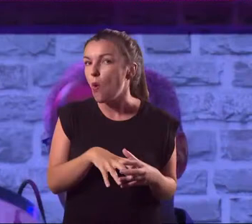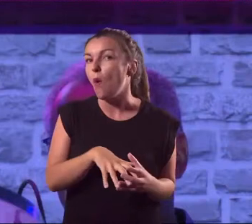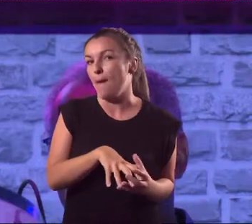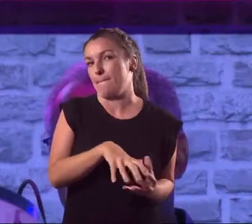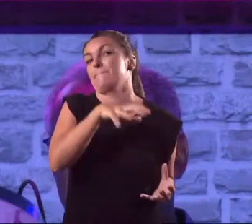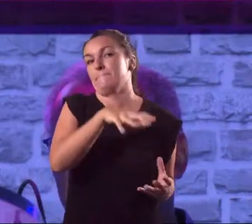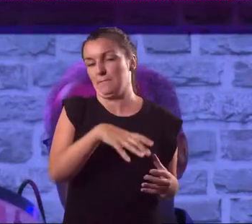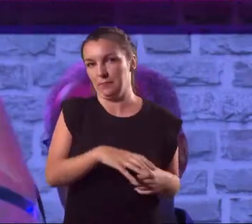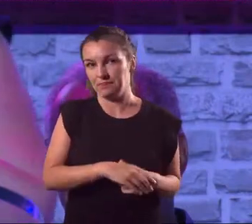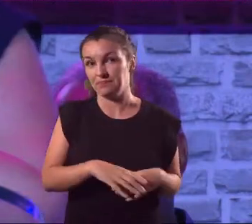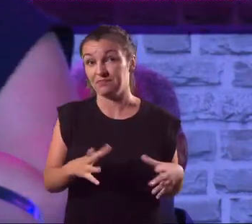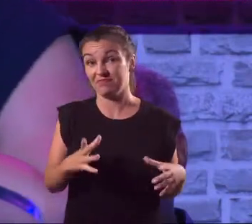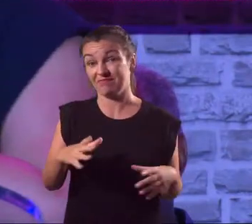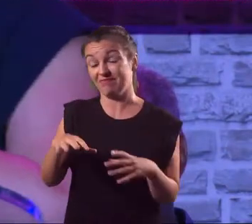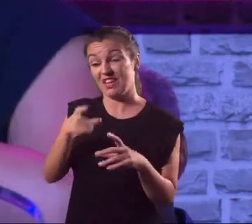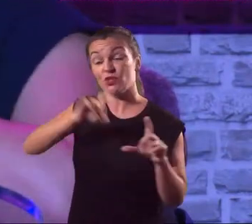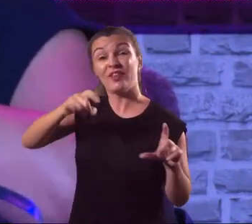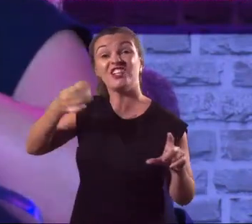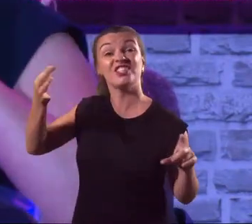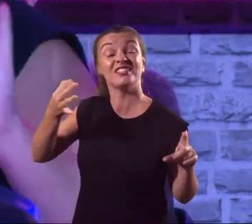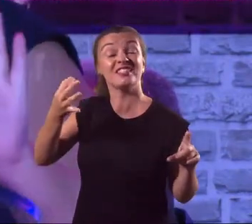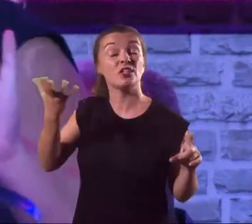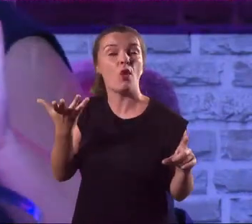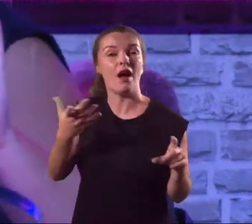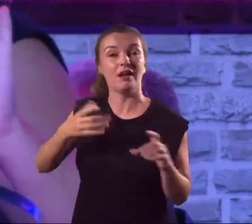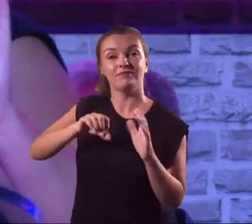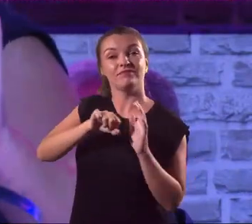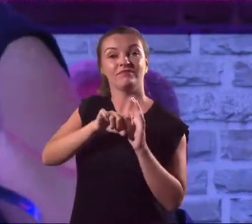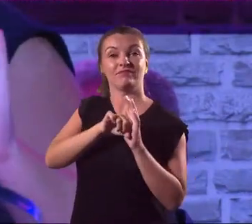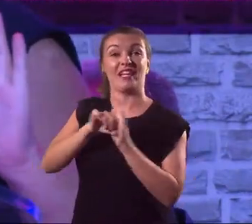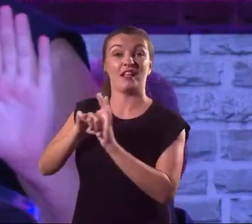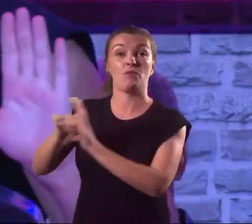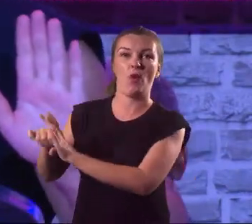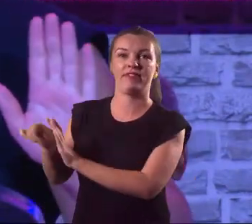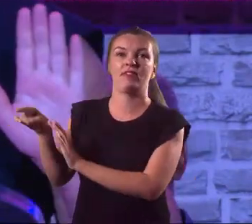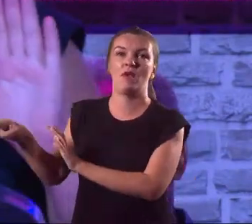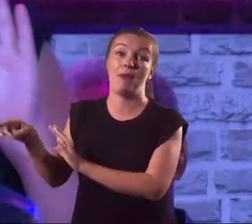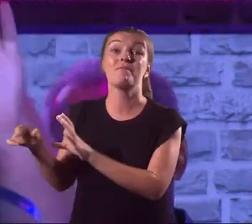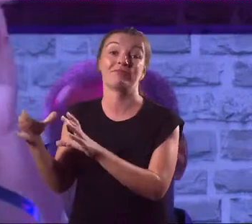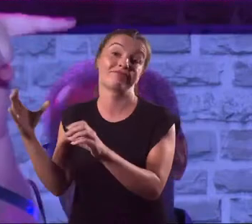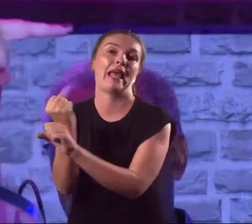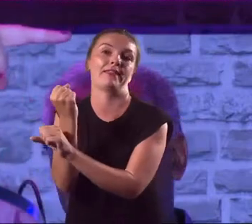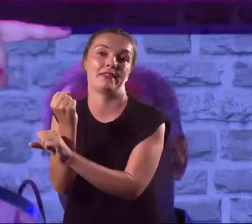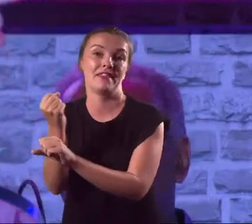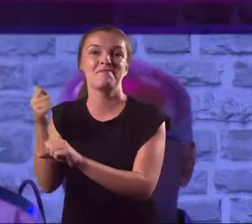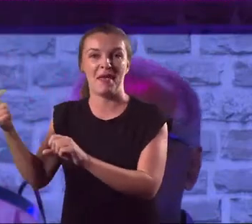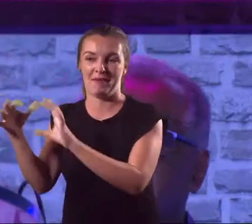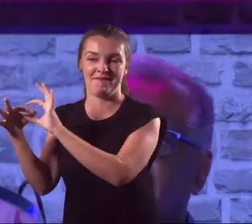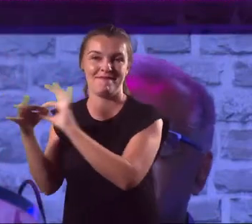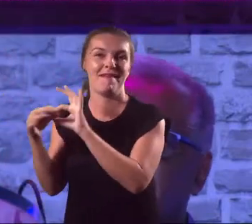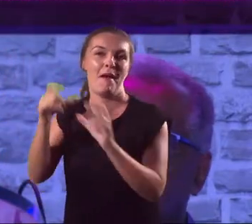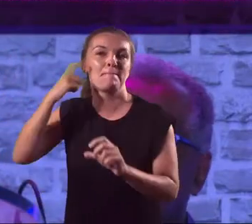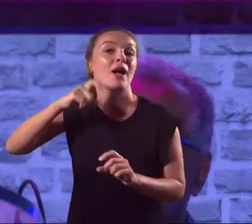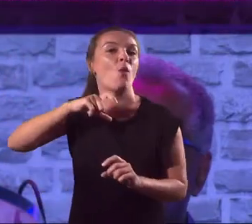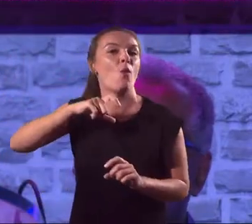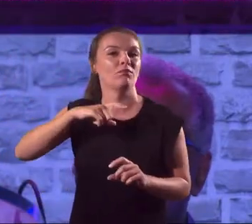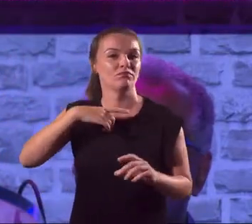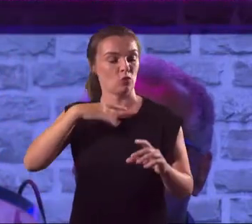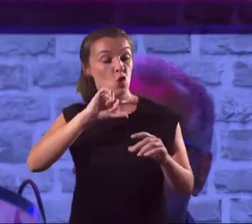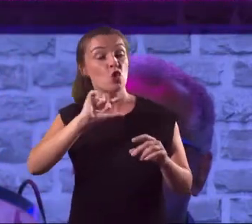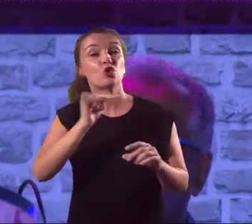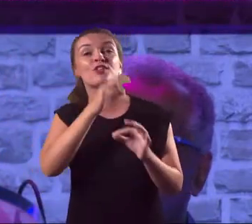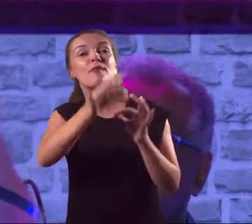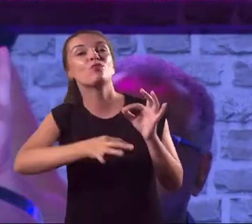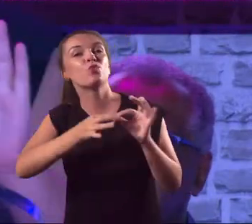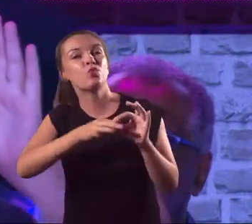tête. L'extrême droite qui est l'assurance vie de M. Macron. Macron avait besoin de Le Pen au second tour pour